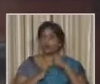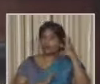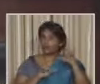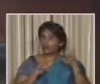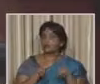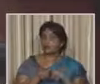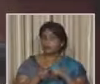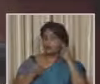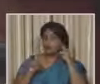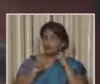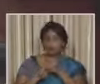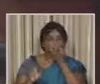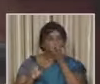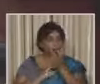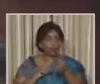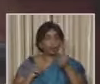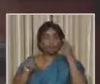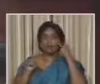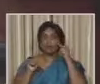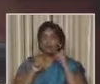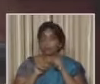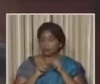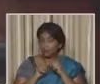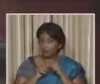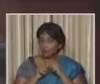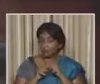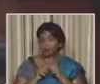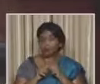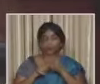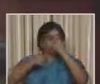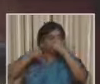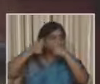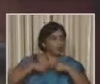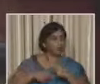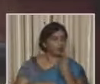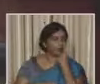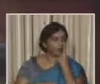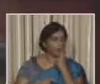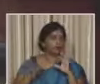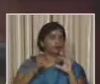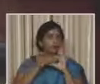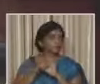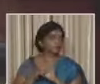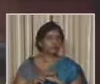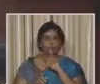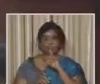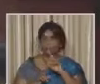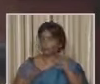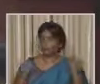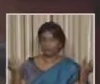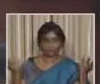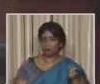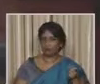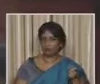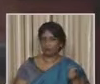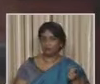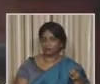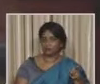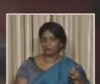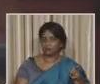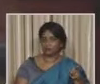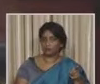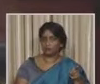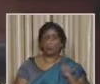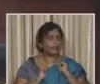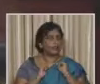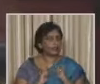நடத்திய தாக்குதலின் தொடரில் இது அடுத்ததுதான் என்று கூறப்படவே இல்லை. அப்படியானால் ஏன் ISIS என்கிற